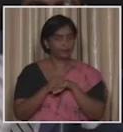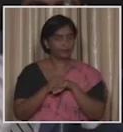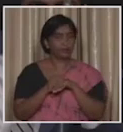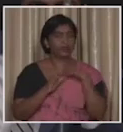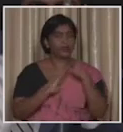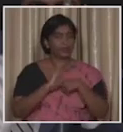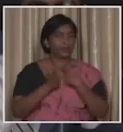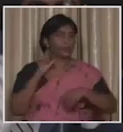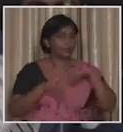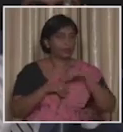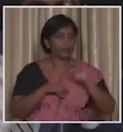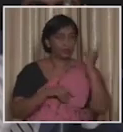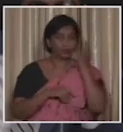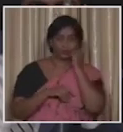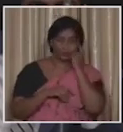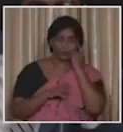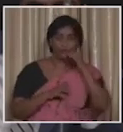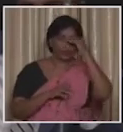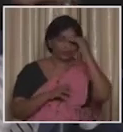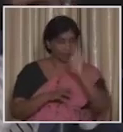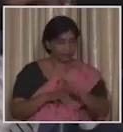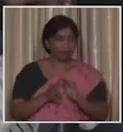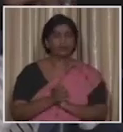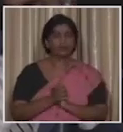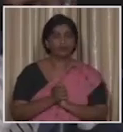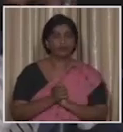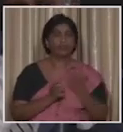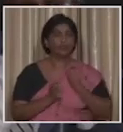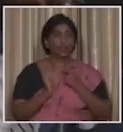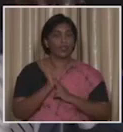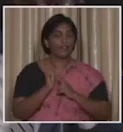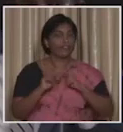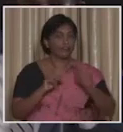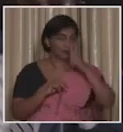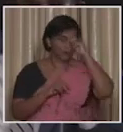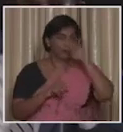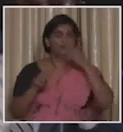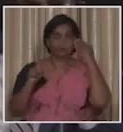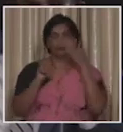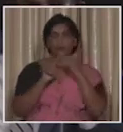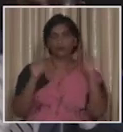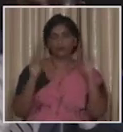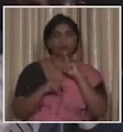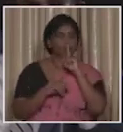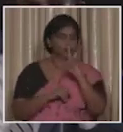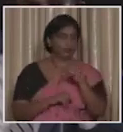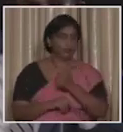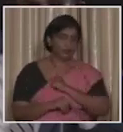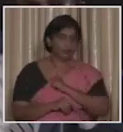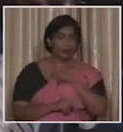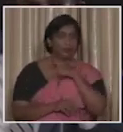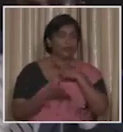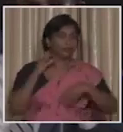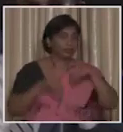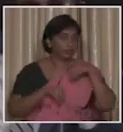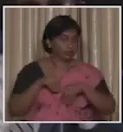ශ්‍රී ලංකා දේශපාලනයේ කීර්තිමත් නායකයෙකු වන වෛද්‍ය නෙවිල් ප්‍රනාන්දු මැතිතුමා පිළිබඳවත් වචන කිහිපයක් ප්‍රකාශ කරන්න සතුටුයි. එතුමාගේ